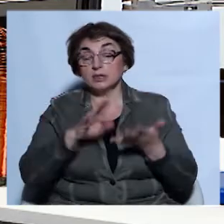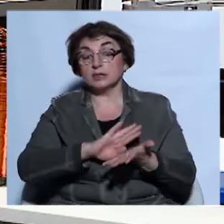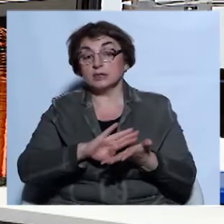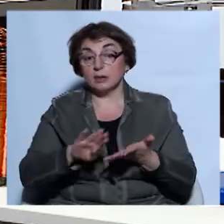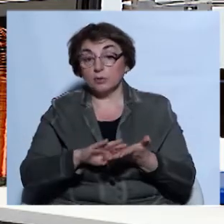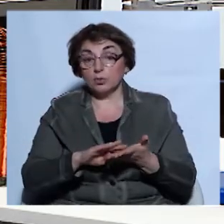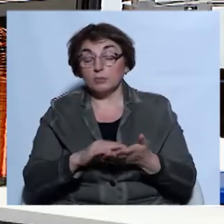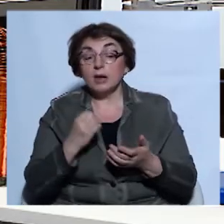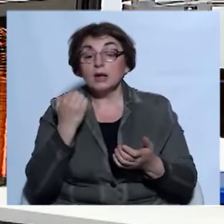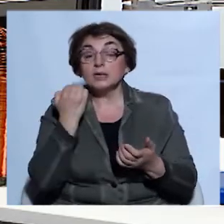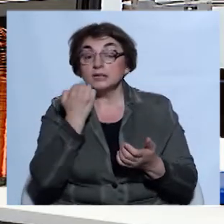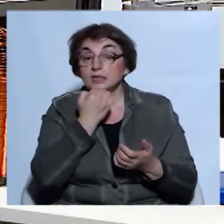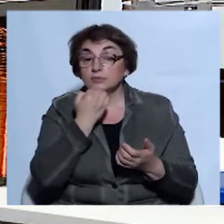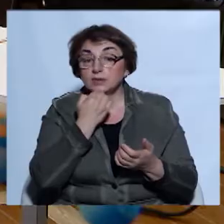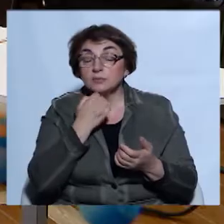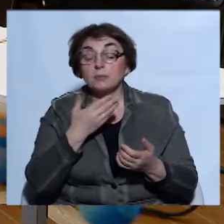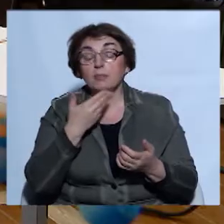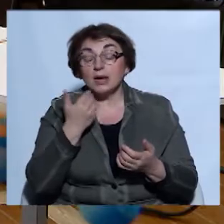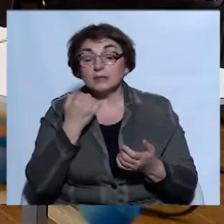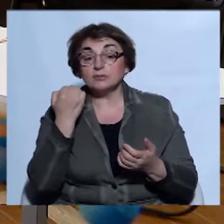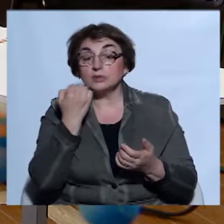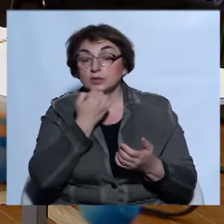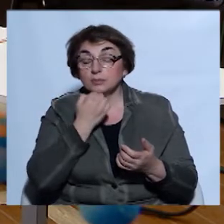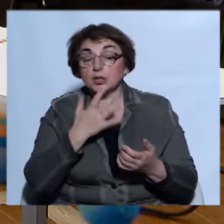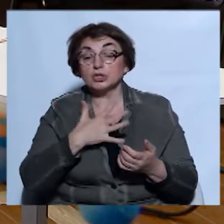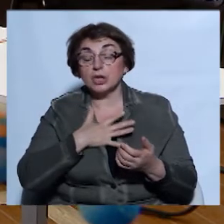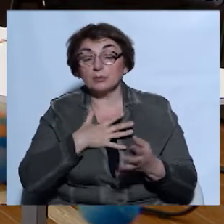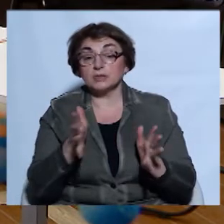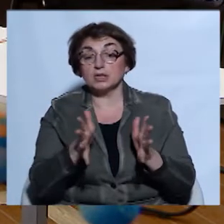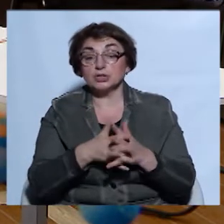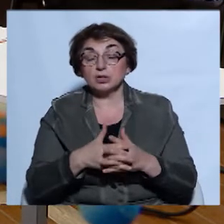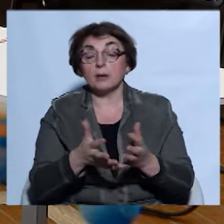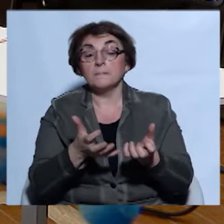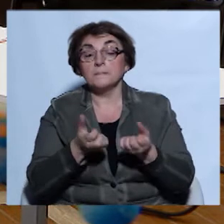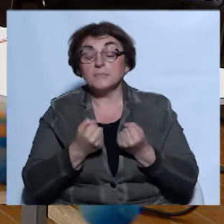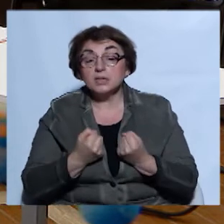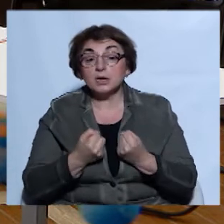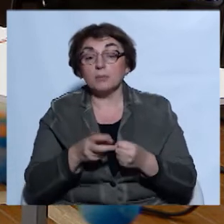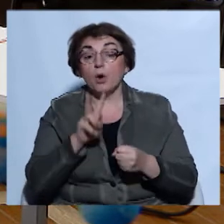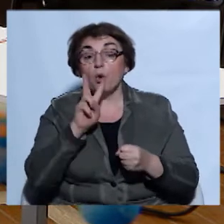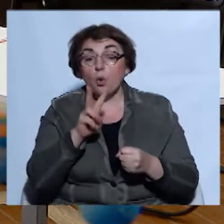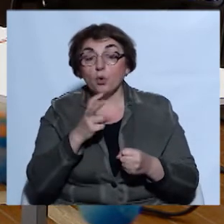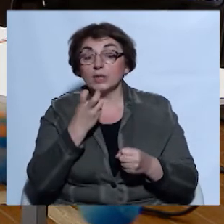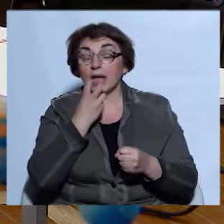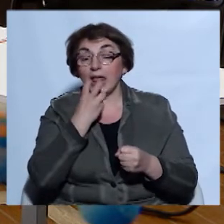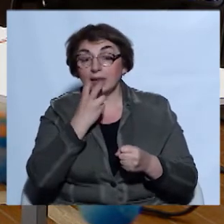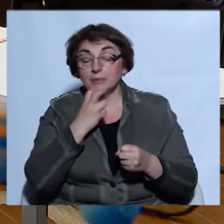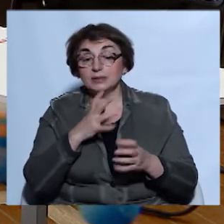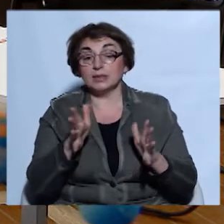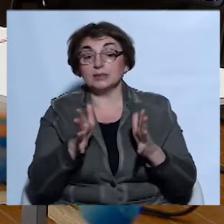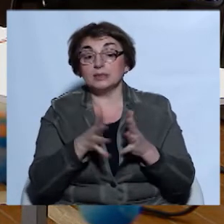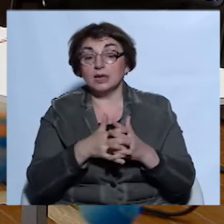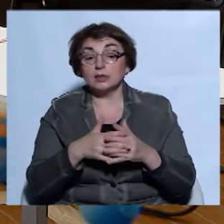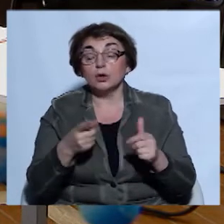და ნივთიერებების, მარტივ ნივთიერებების ჟანგვათან შეერთებით მიიღება ორელემენტიანი ნაერთები,